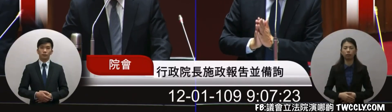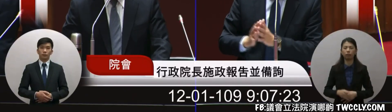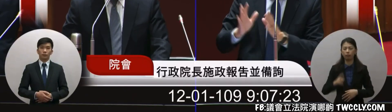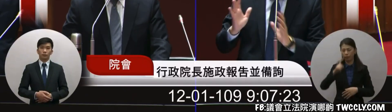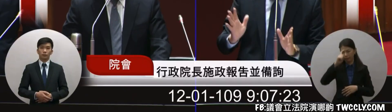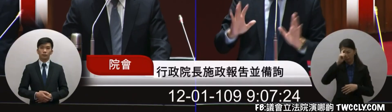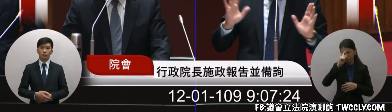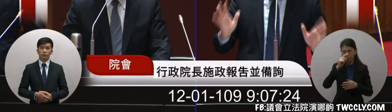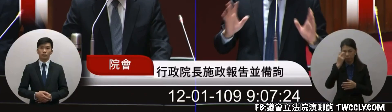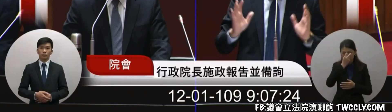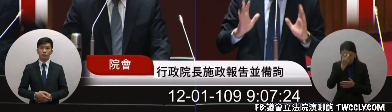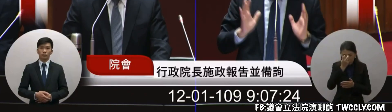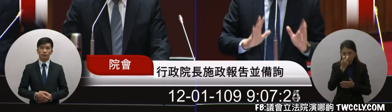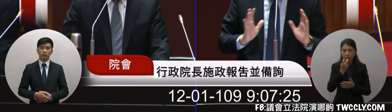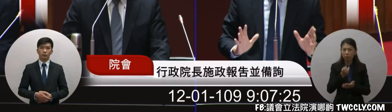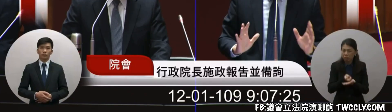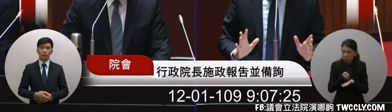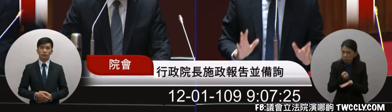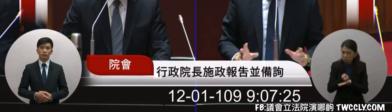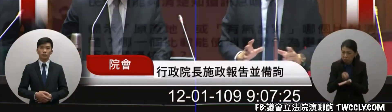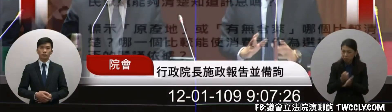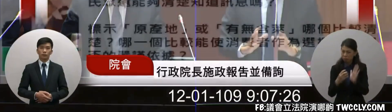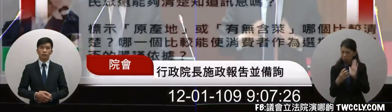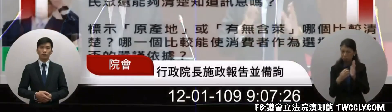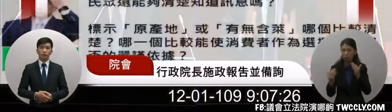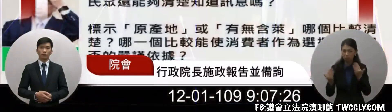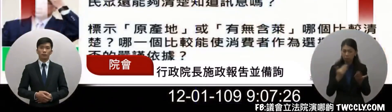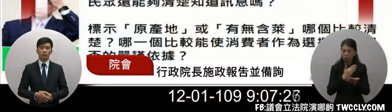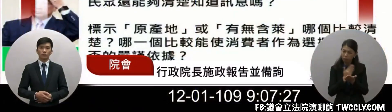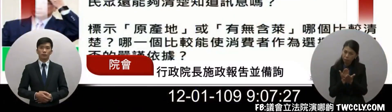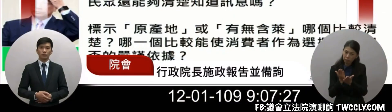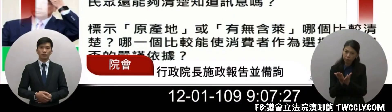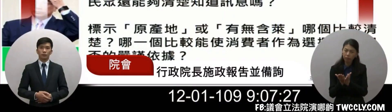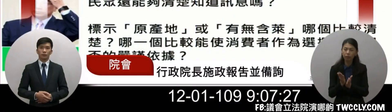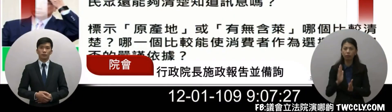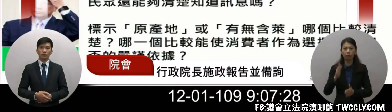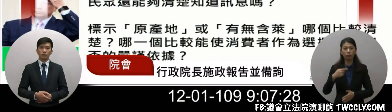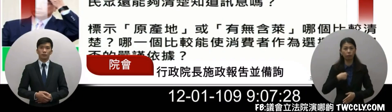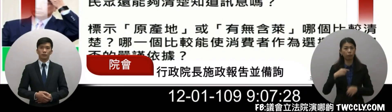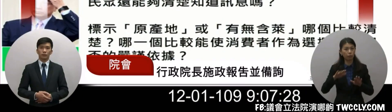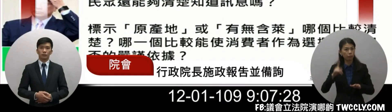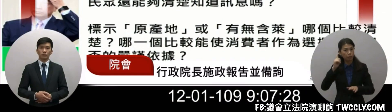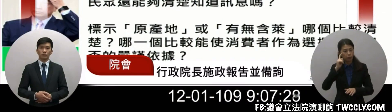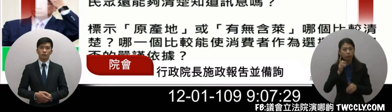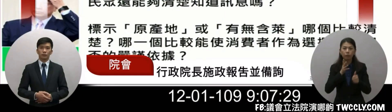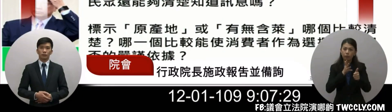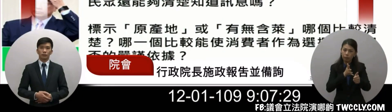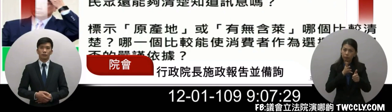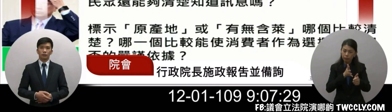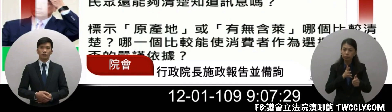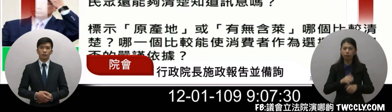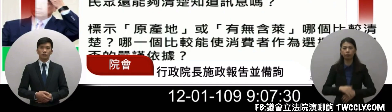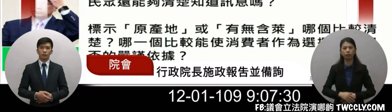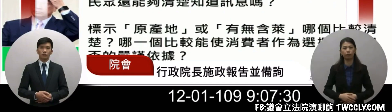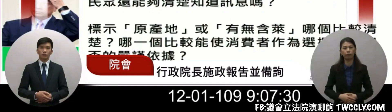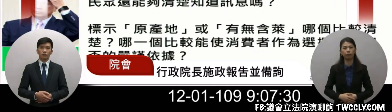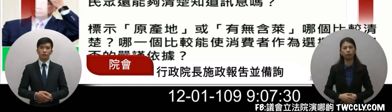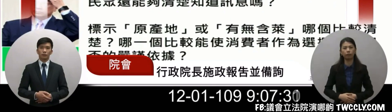做些管理标示等等，也是做同样的事情。只是我们现在要追问的是说哈，就是做这些事情